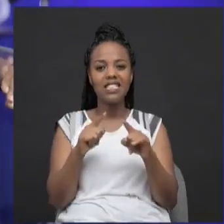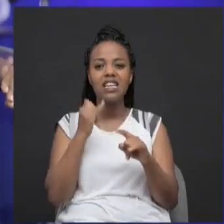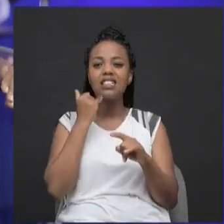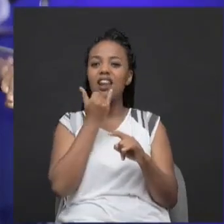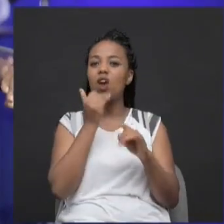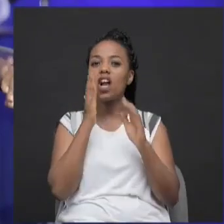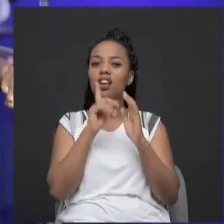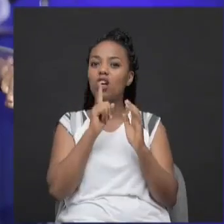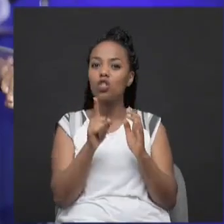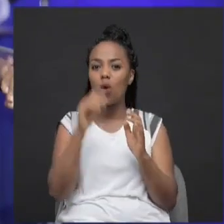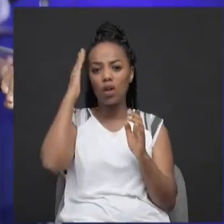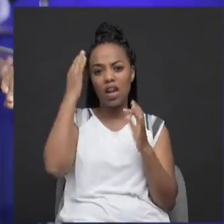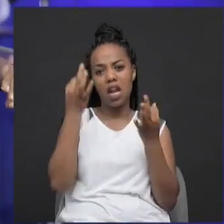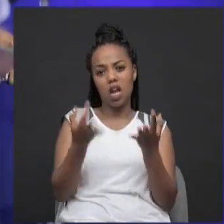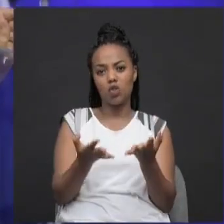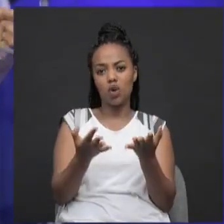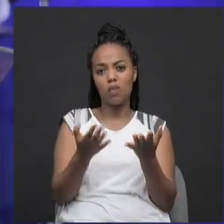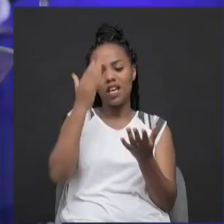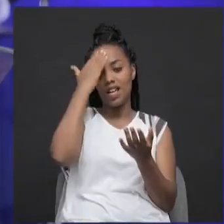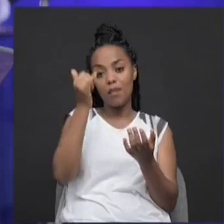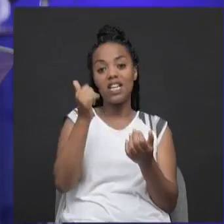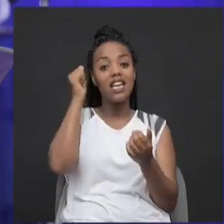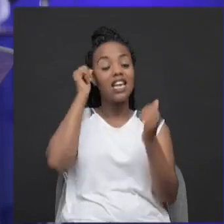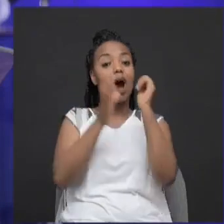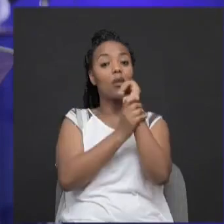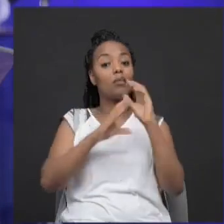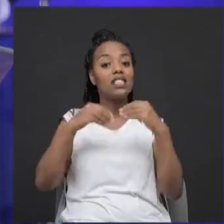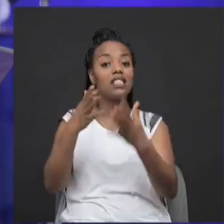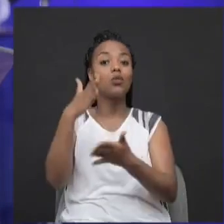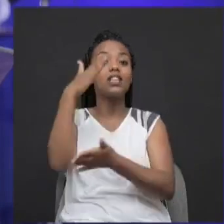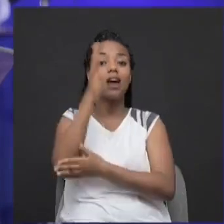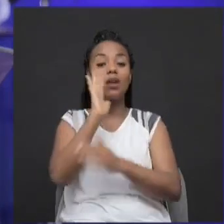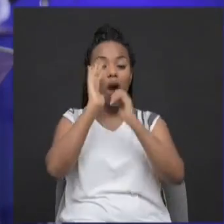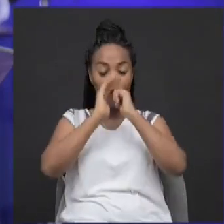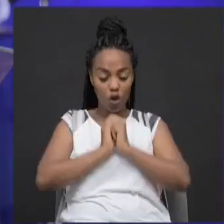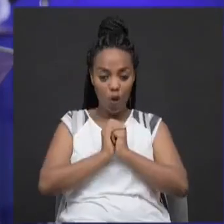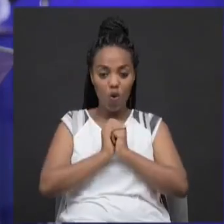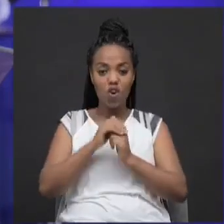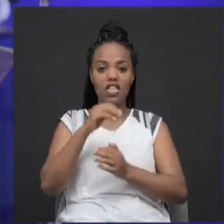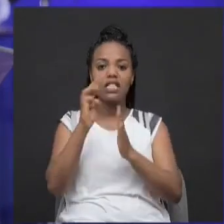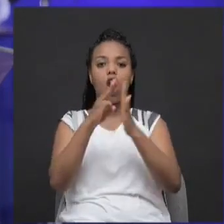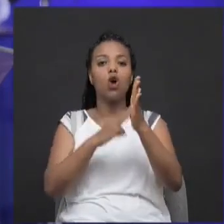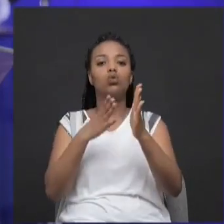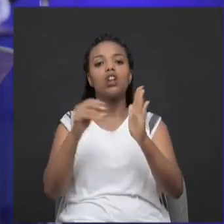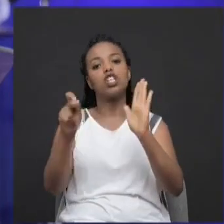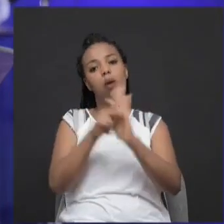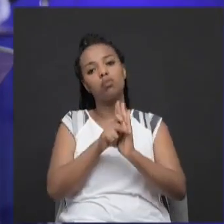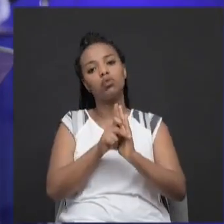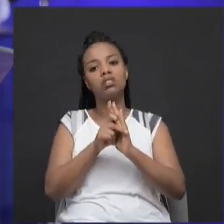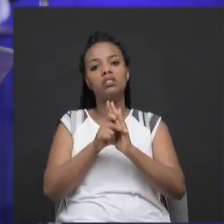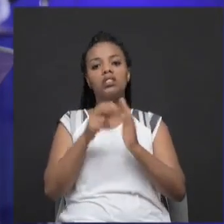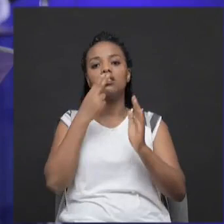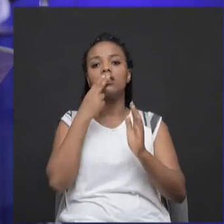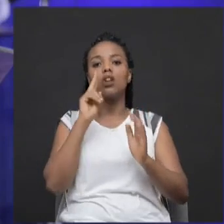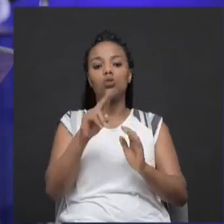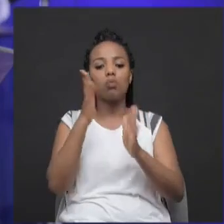ናቸው። እውቅና የላቸውም። ለምን? ለአብርሃም የተሰጠውን የእግዚአብሔርን አምልኮተ እግዚአብሔር ስርዓቱንና ደንቡን ትእዛዙን